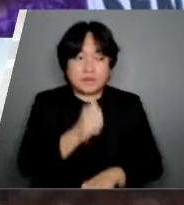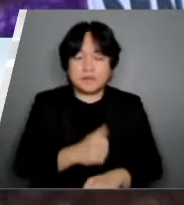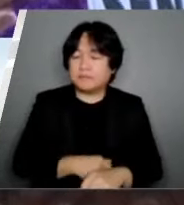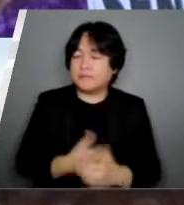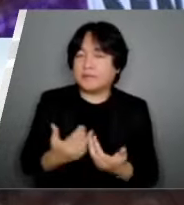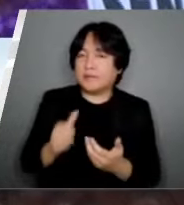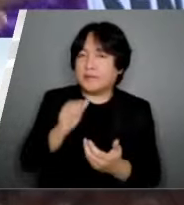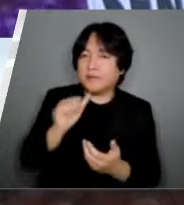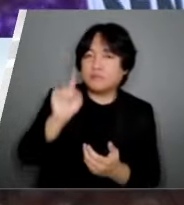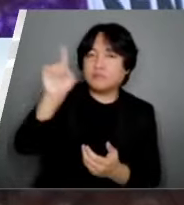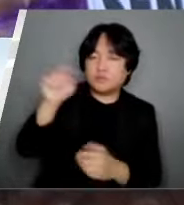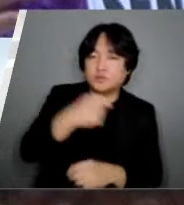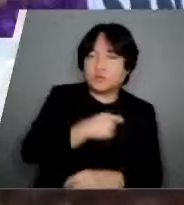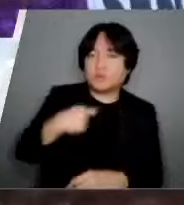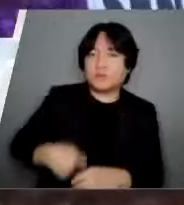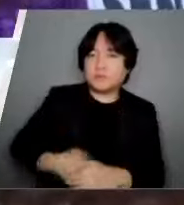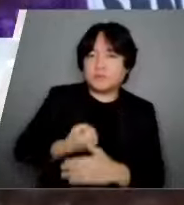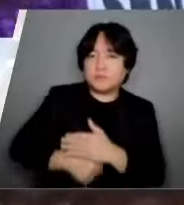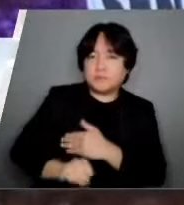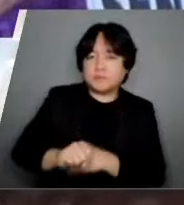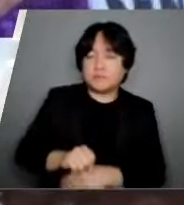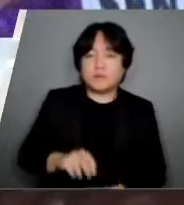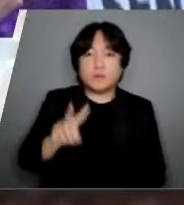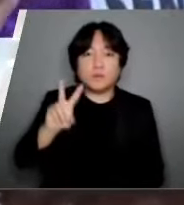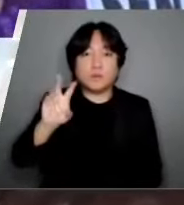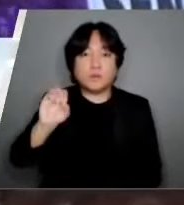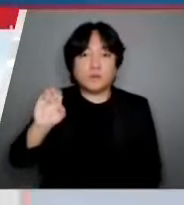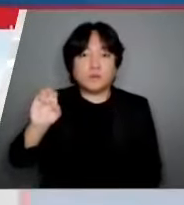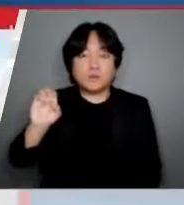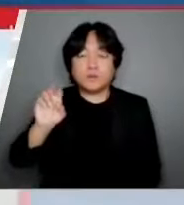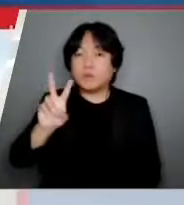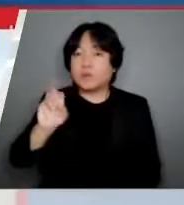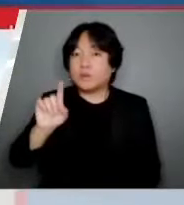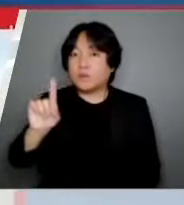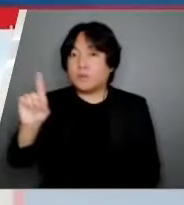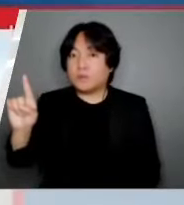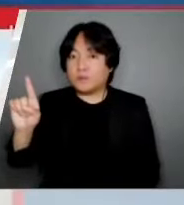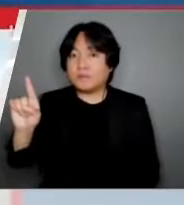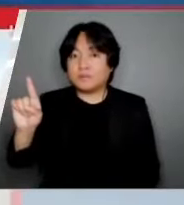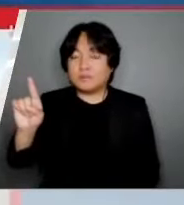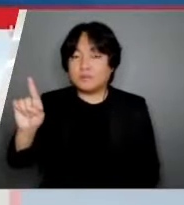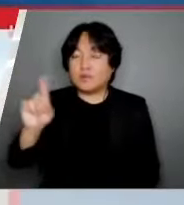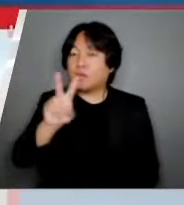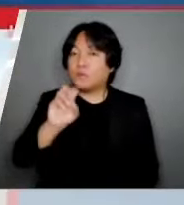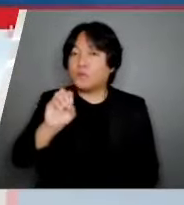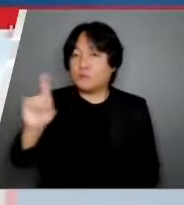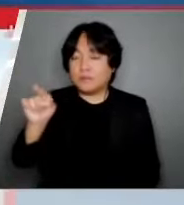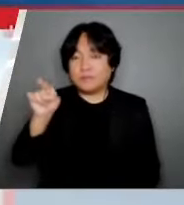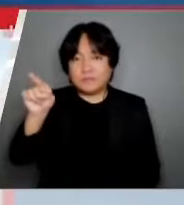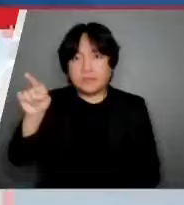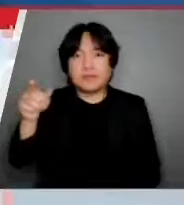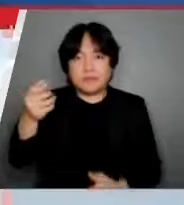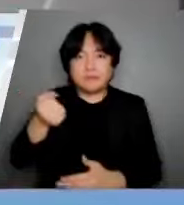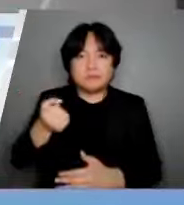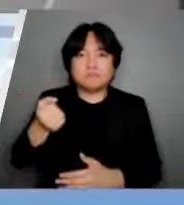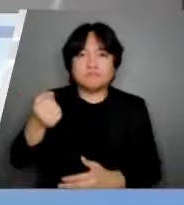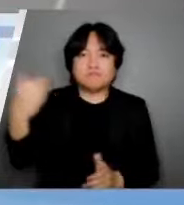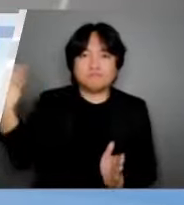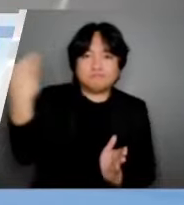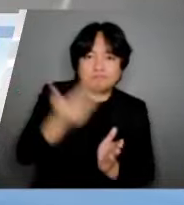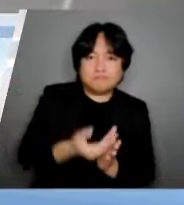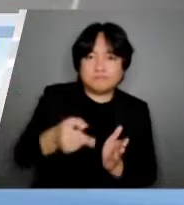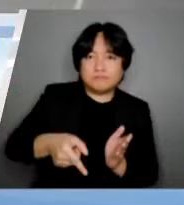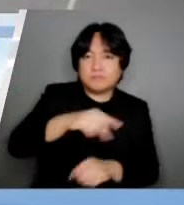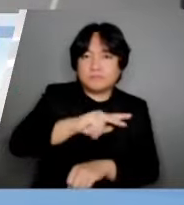galing kayong China. Opo. So, sa China din kayo ipinanganak? Opo, opo. Kayo. Inilabas si Senadora Risa Ontiveros ang Philippine passport ni Sheila